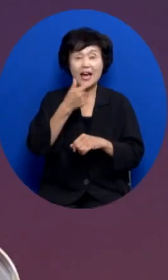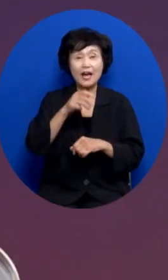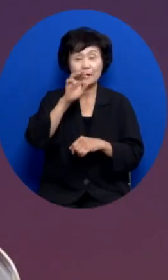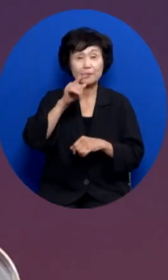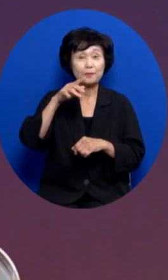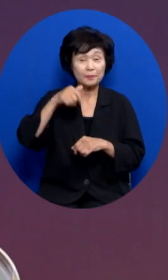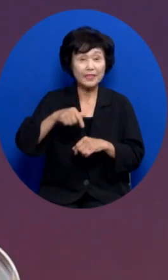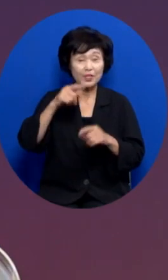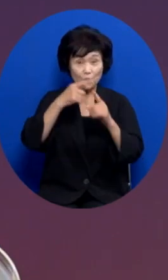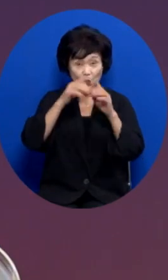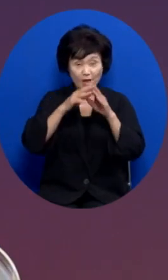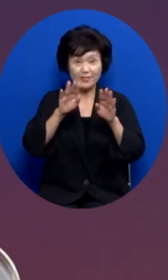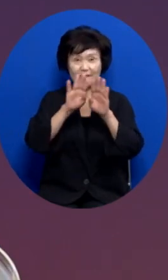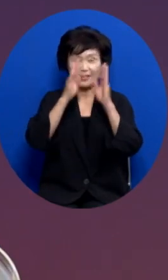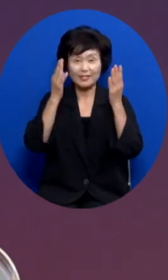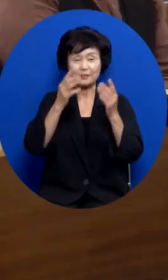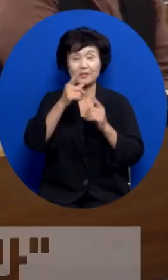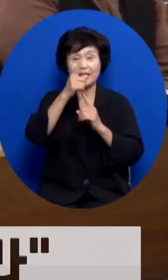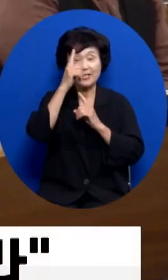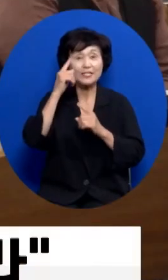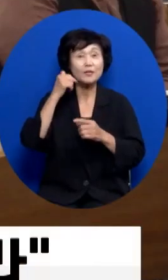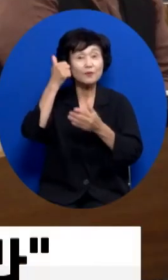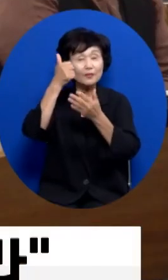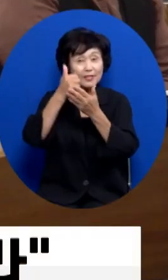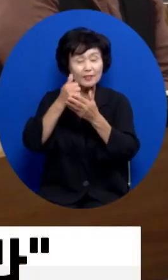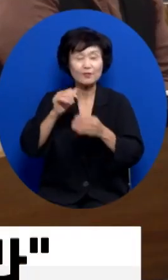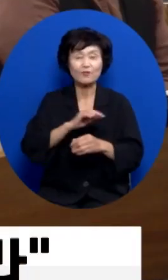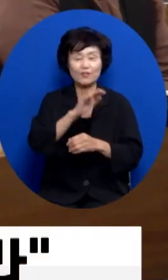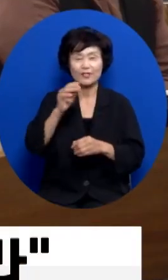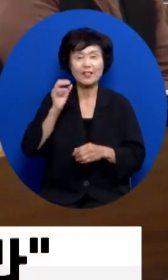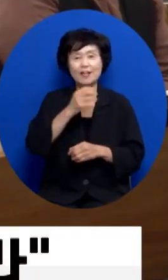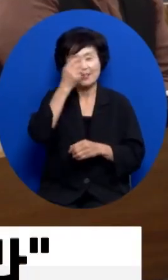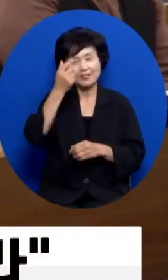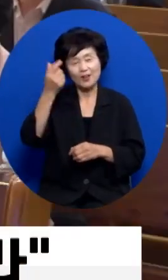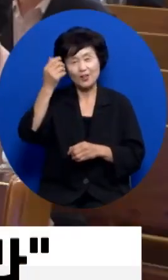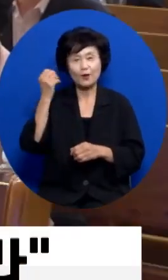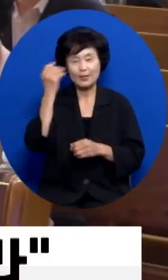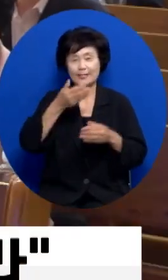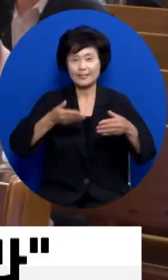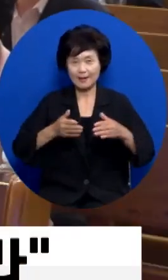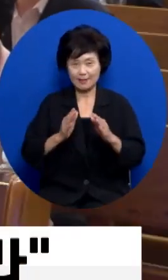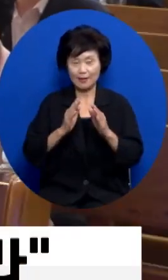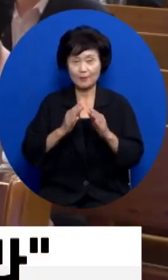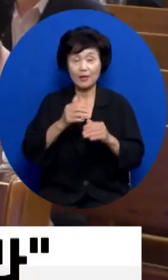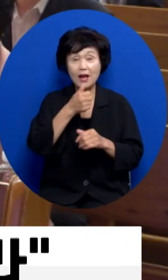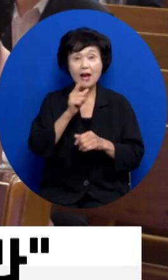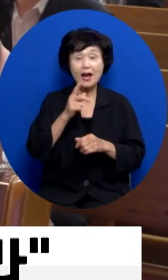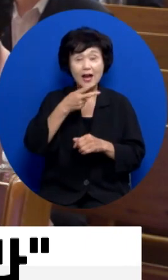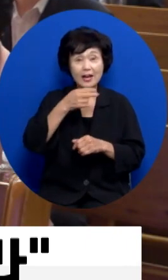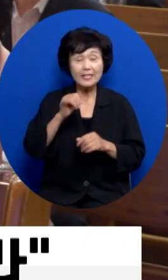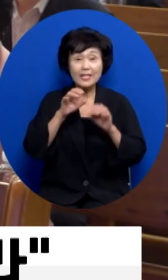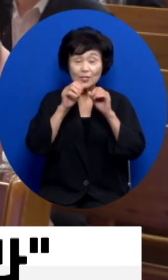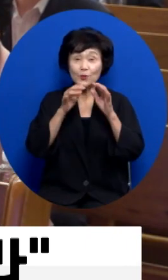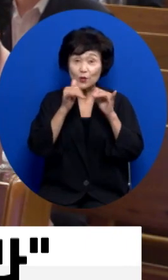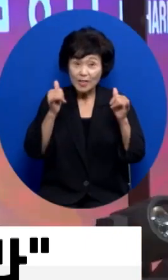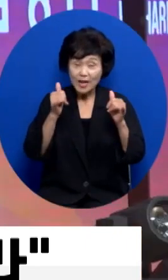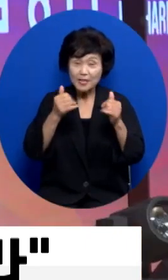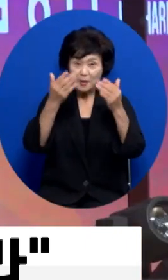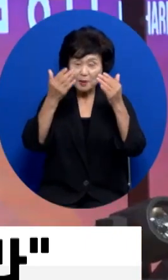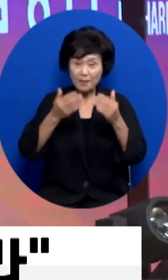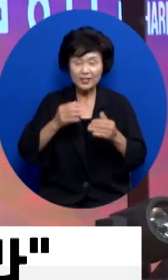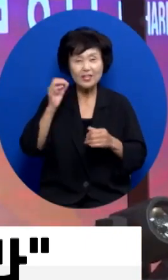전한 감리회 이철 감독회장은 우리는 성령으로 거듭나야 한다며 하디 선교사가 받았던 성령의 은혜를